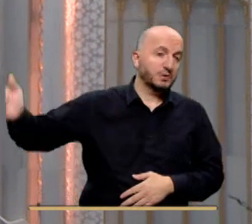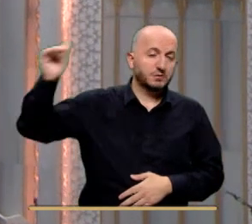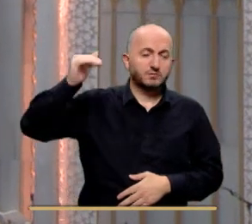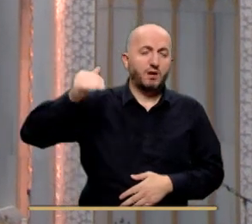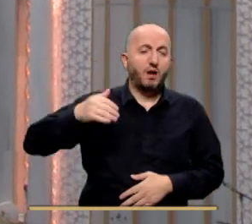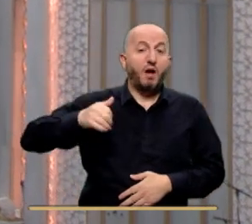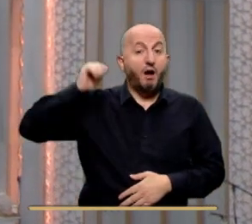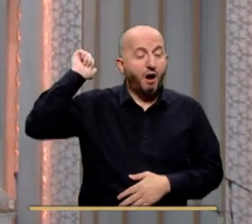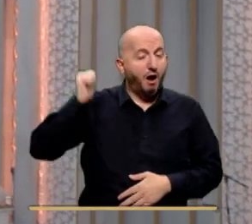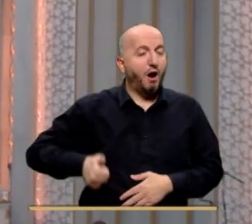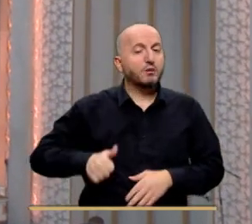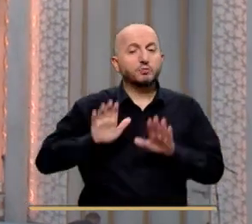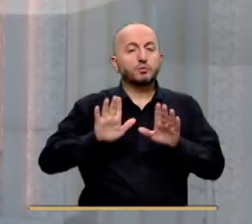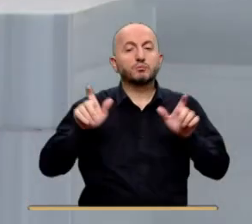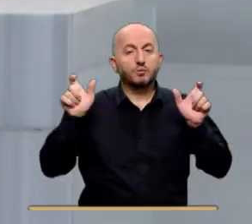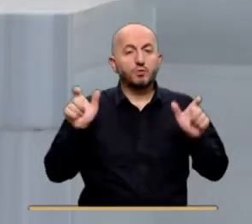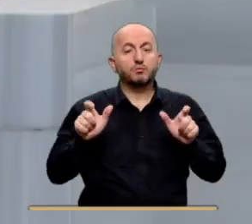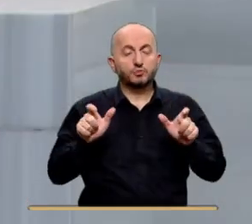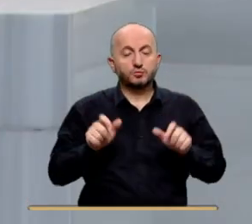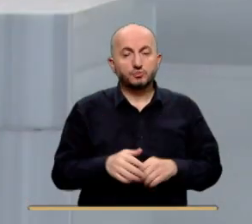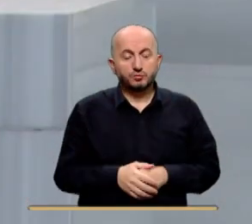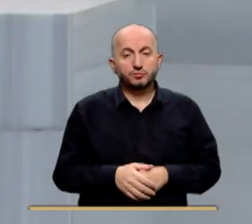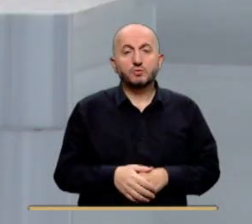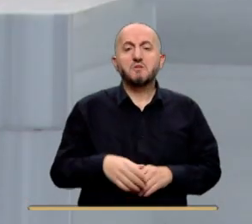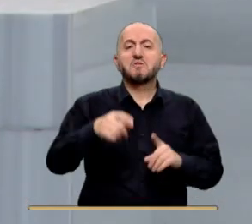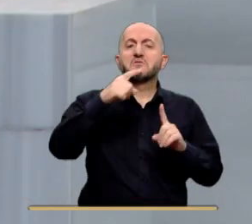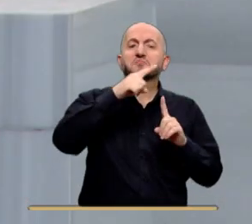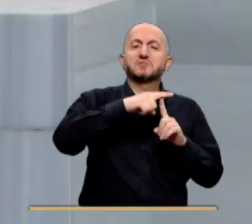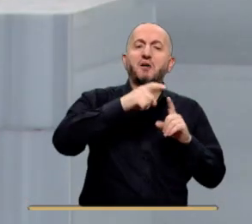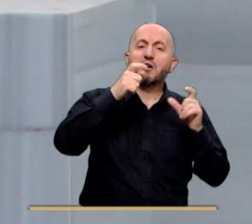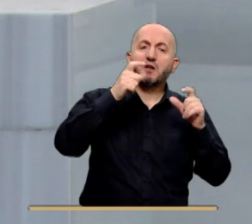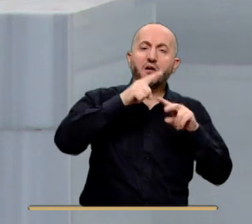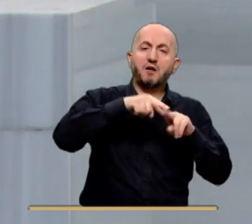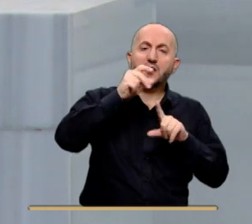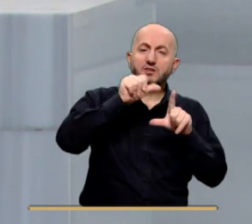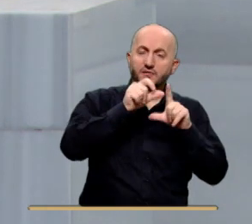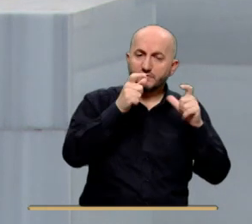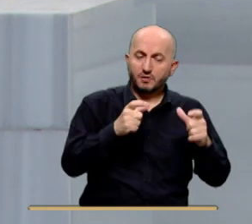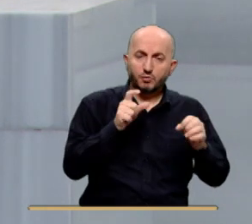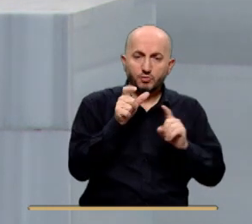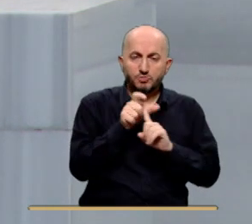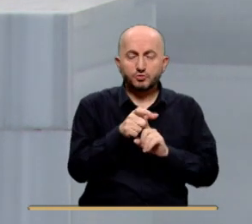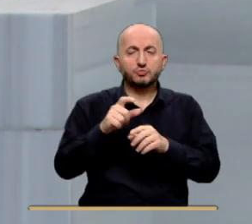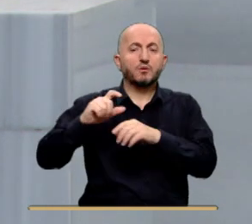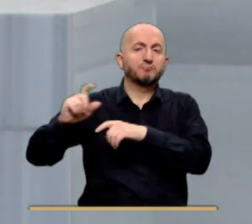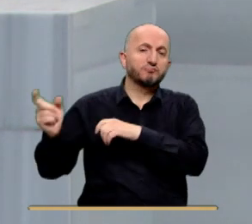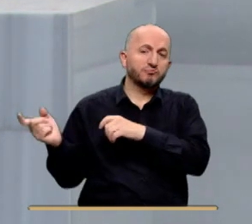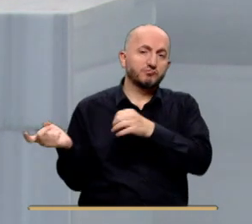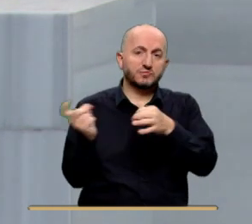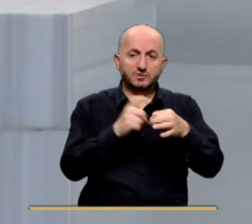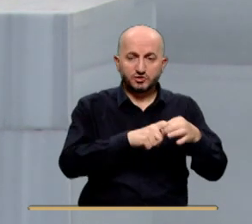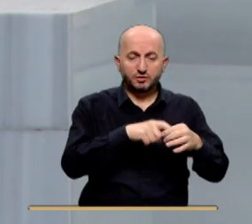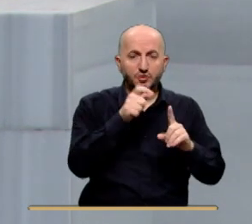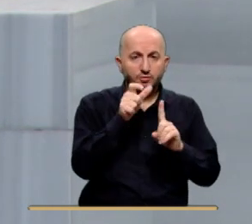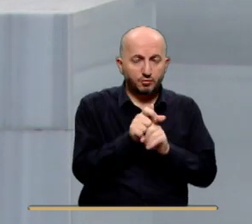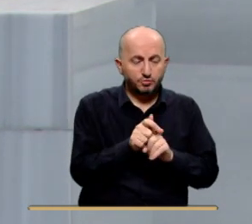her durumda korumuştur. Değil mi? Taif'te korumuştur, hicret esnasında korumuştur, Huneyn'de